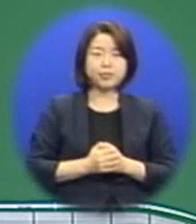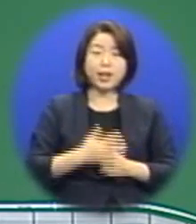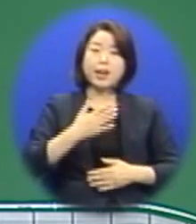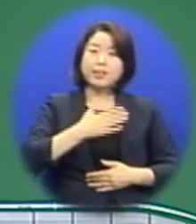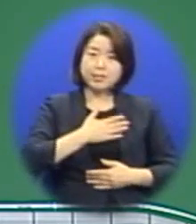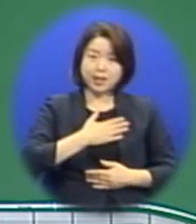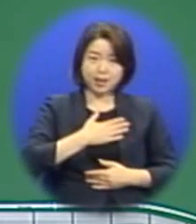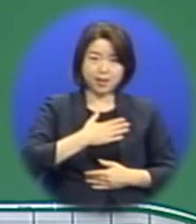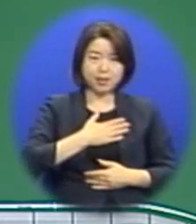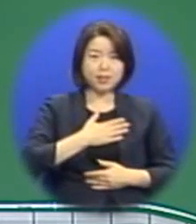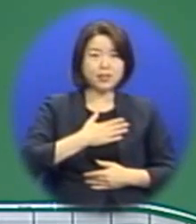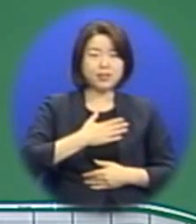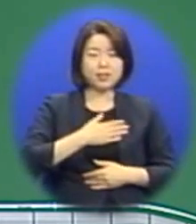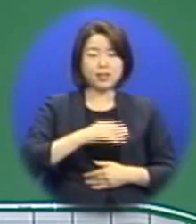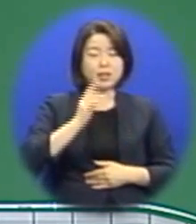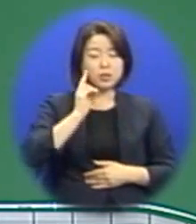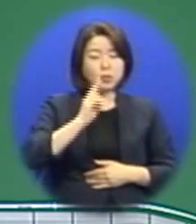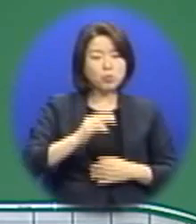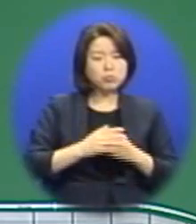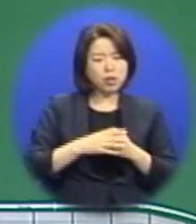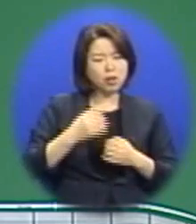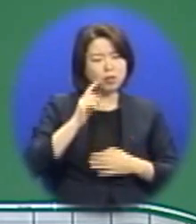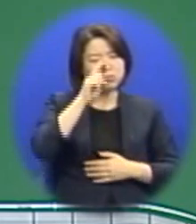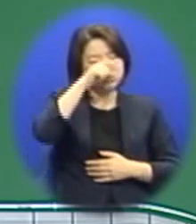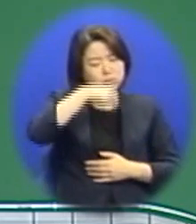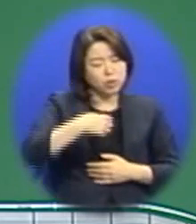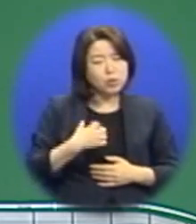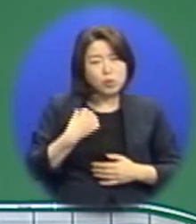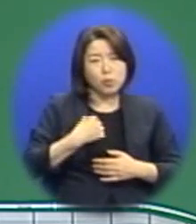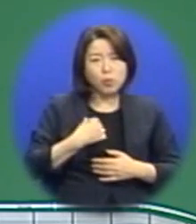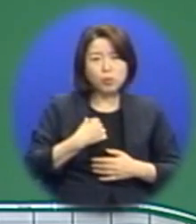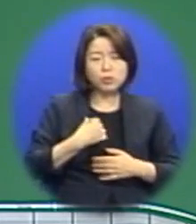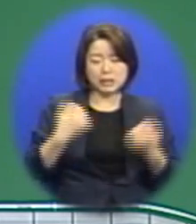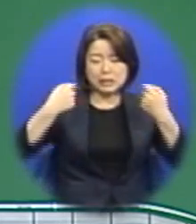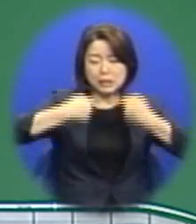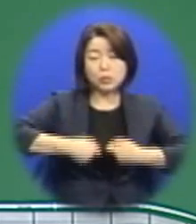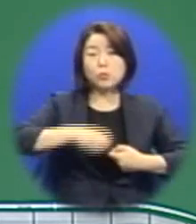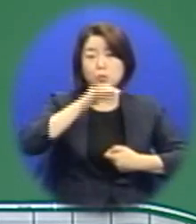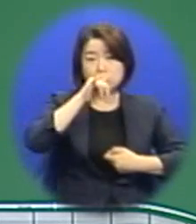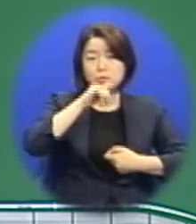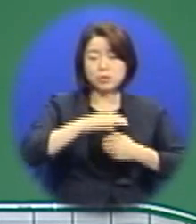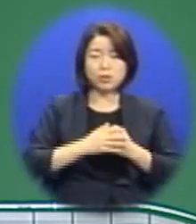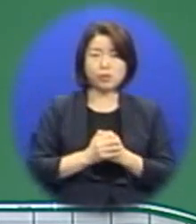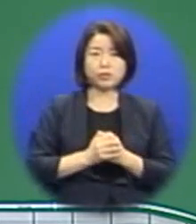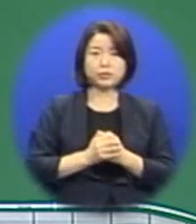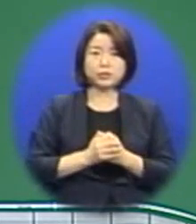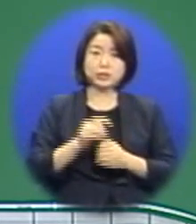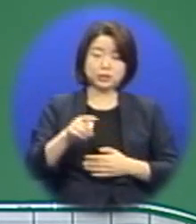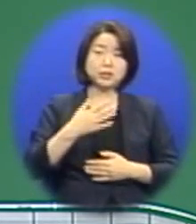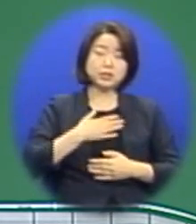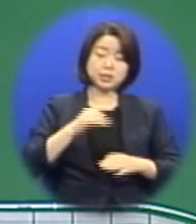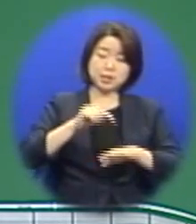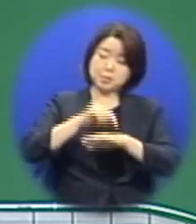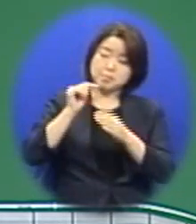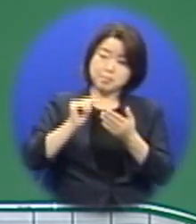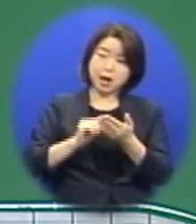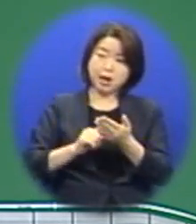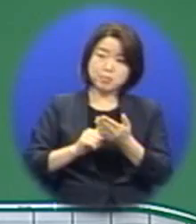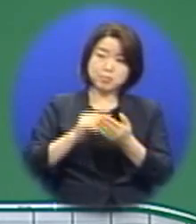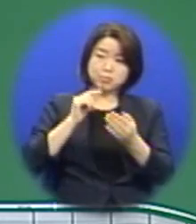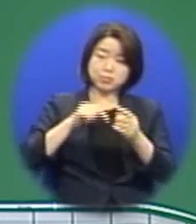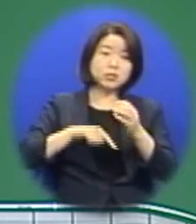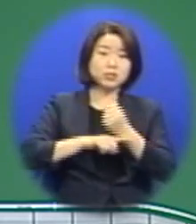내가 너무나 남루하고 더러운 옷을 입고 있었다는 거예요. 그건 자기 마음을 말하는 것